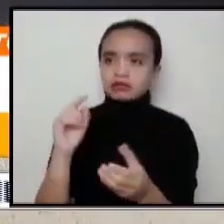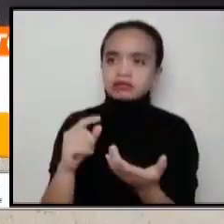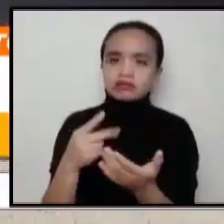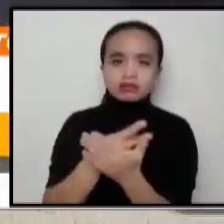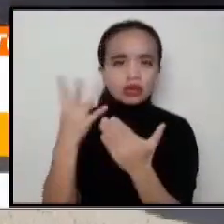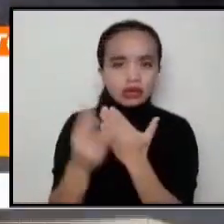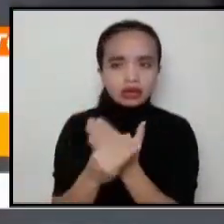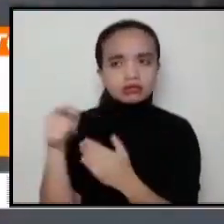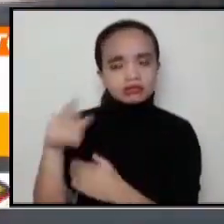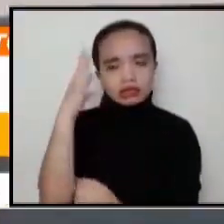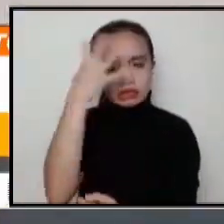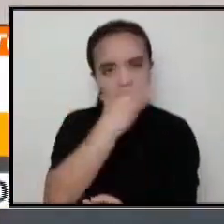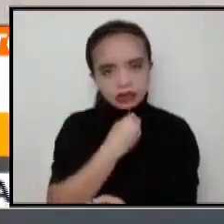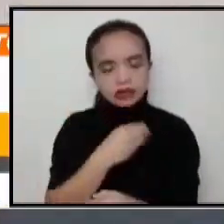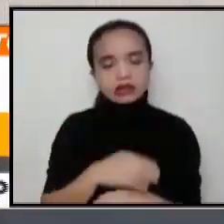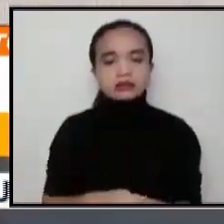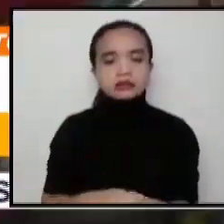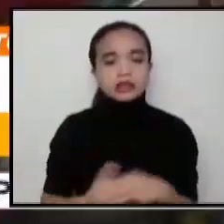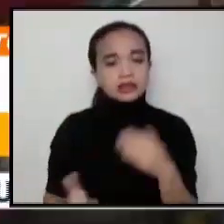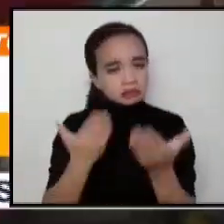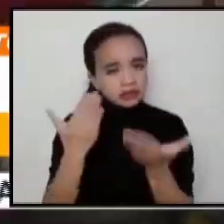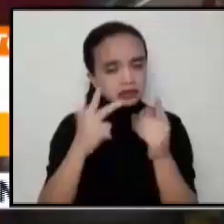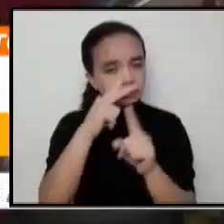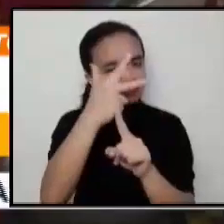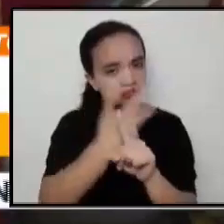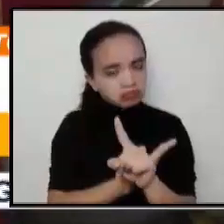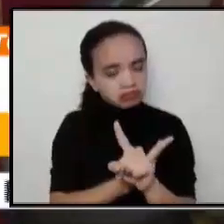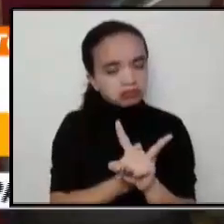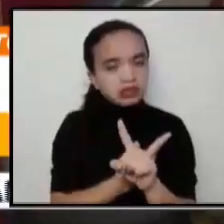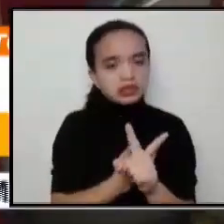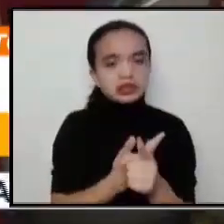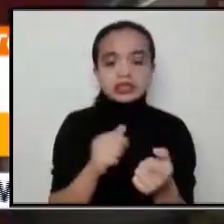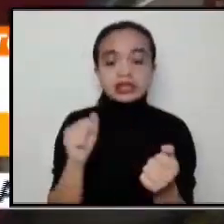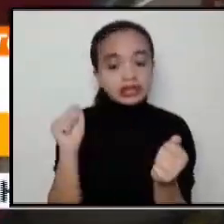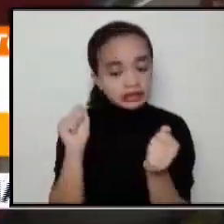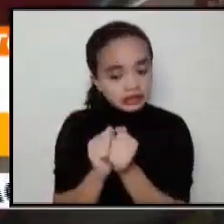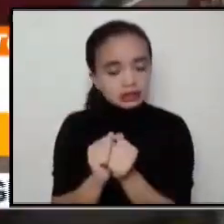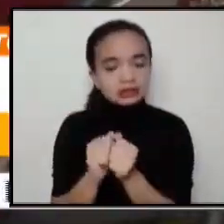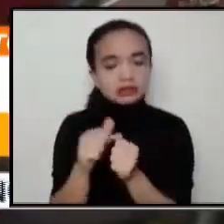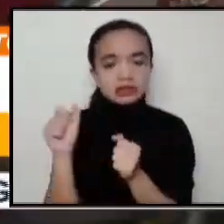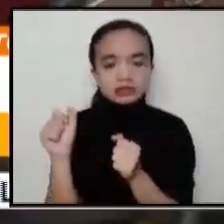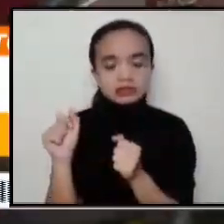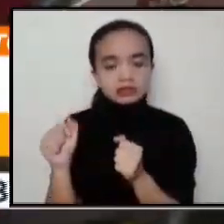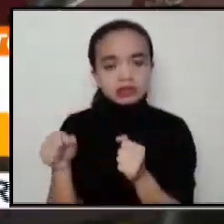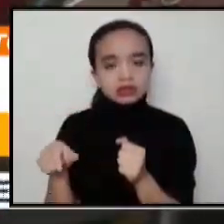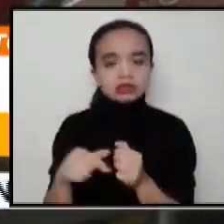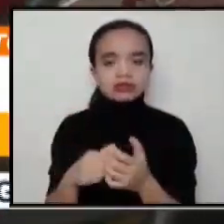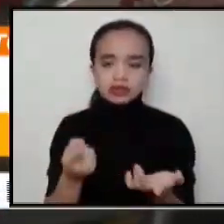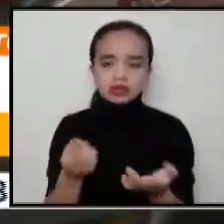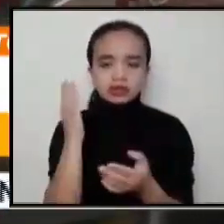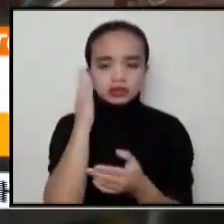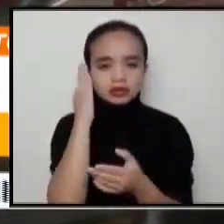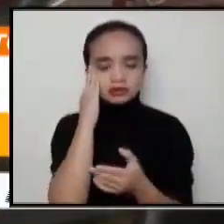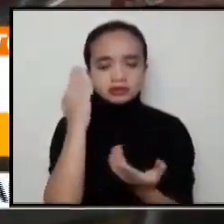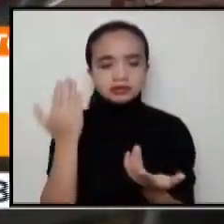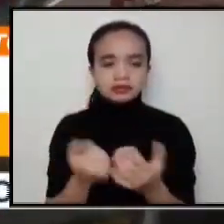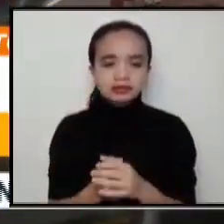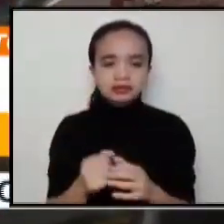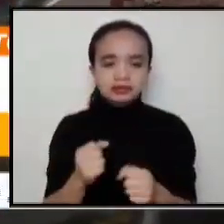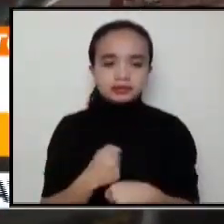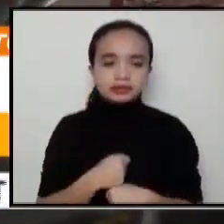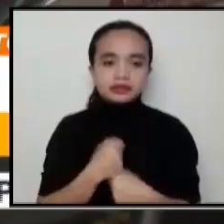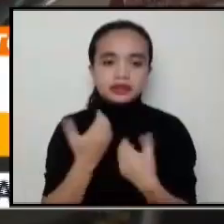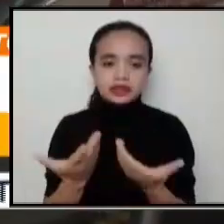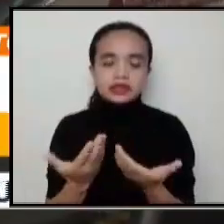siguro itong 3 buwan na to kasama dito sa ating pag-open up para dun sa mga gusto